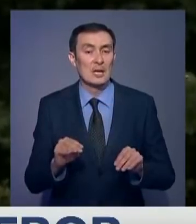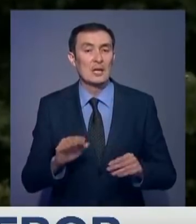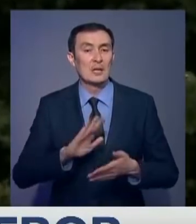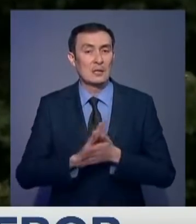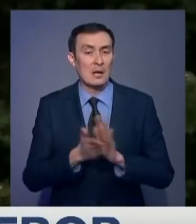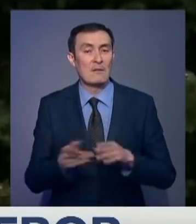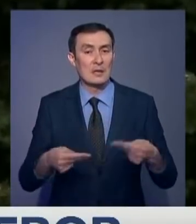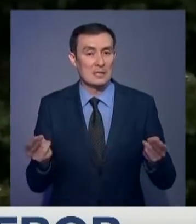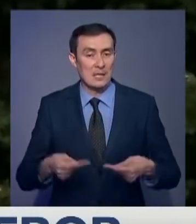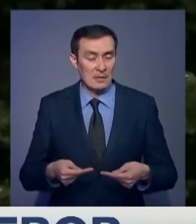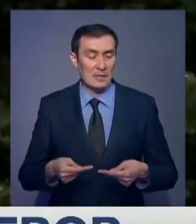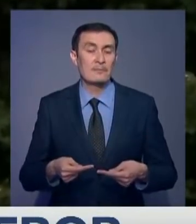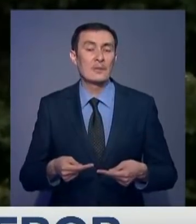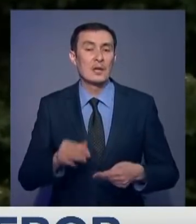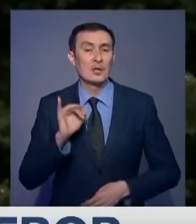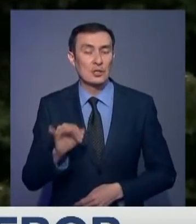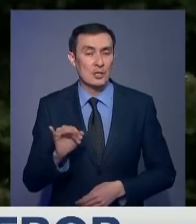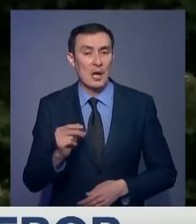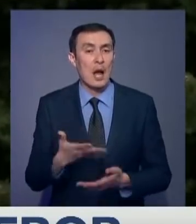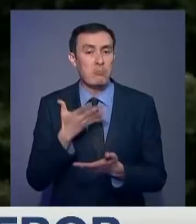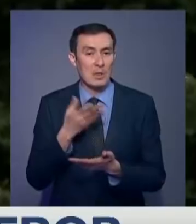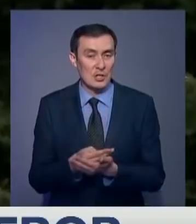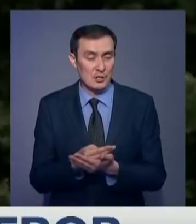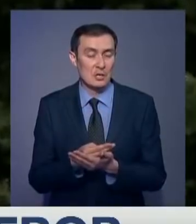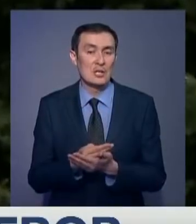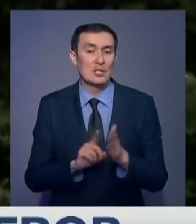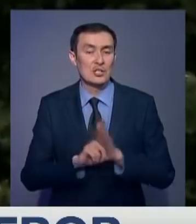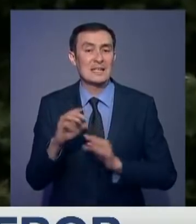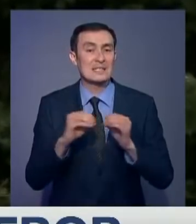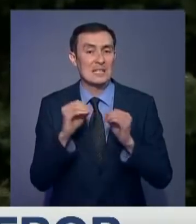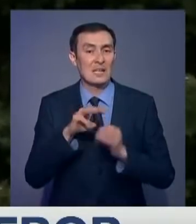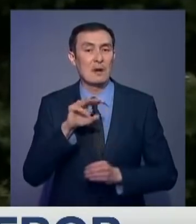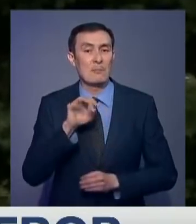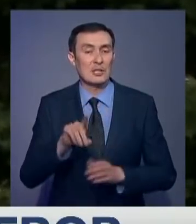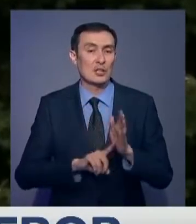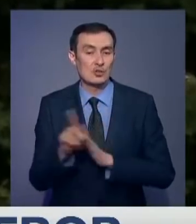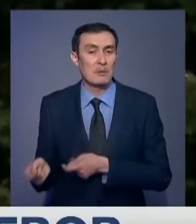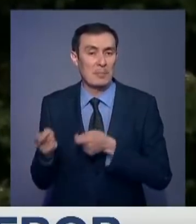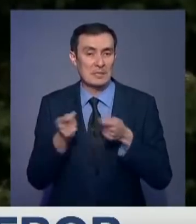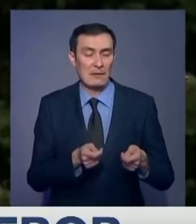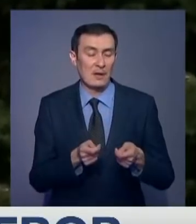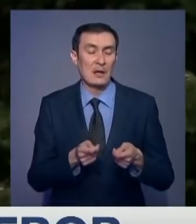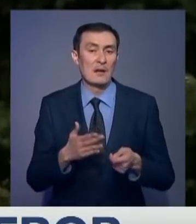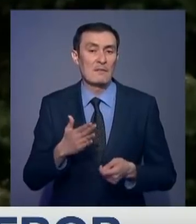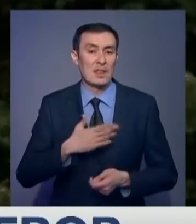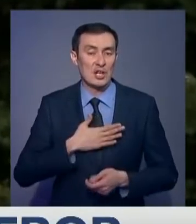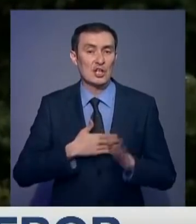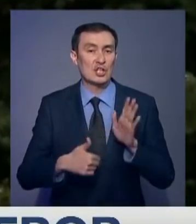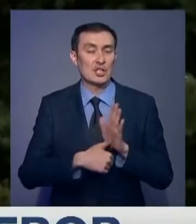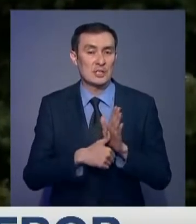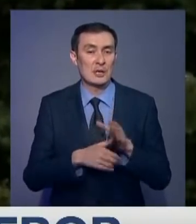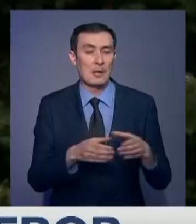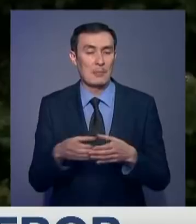с ресурсодержателями и оплачены. С 10 марта начнется поставка в наши